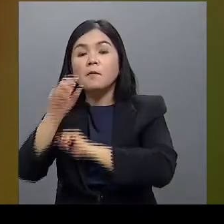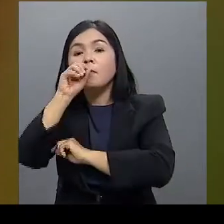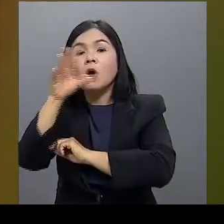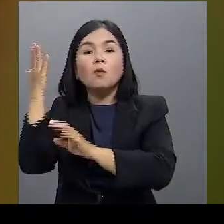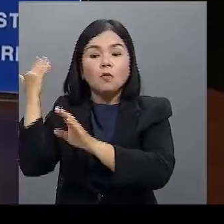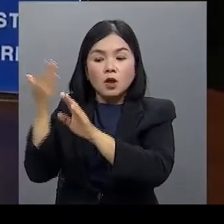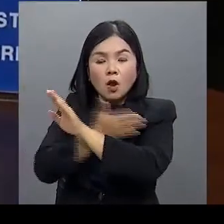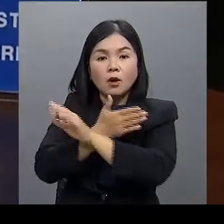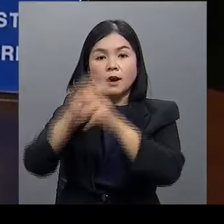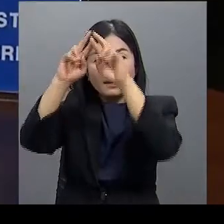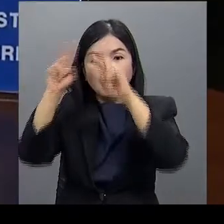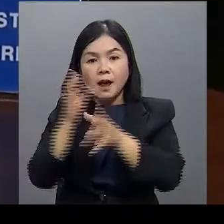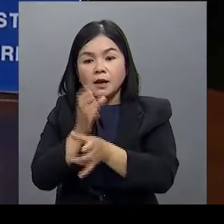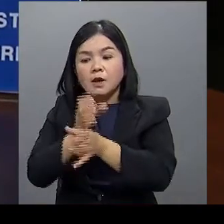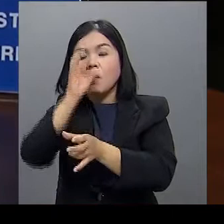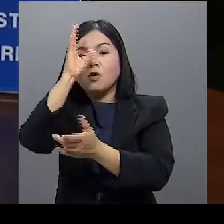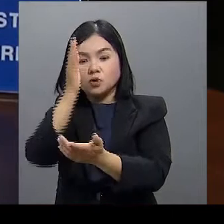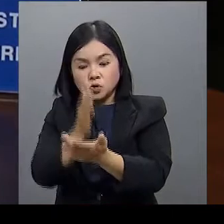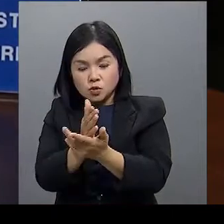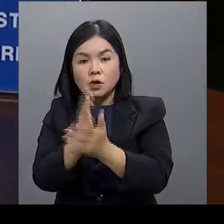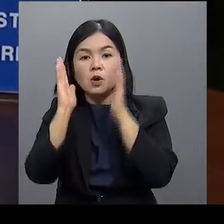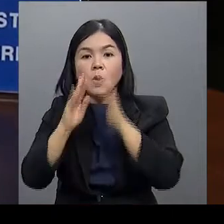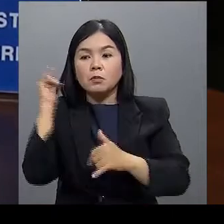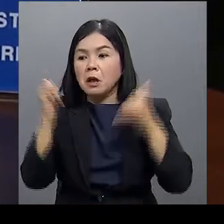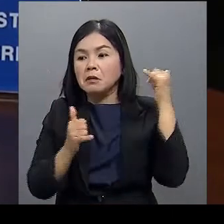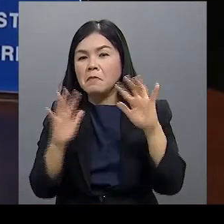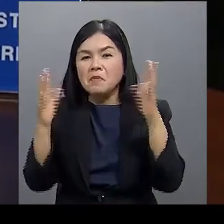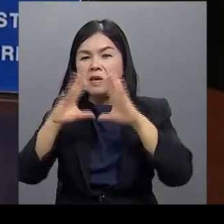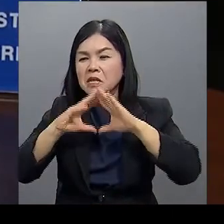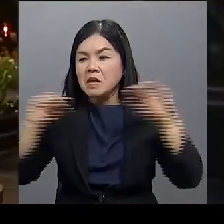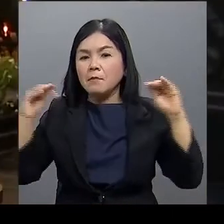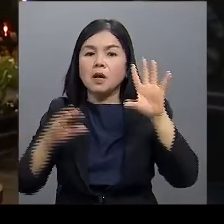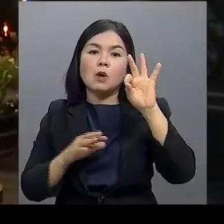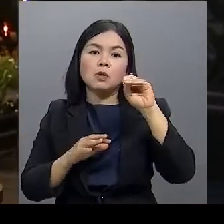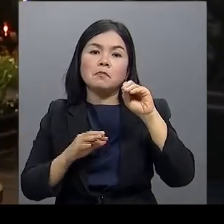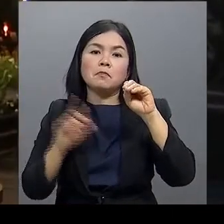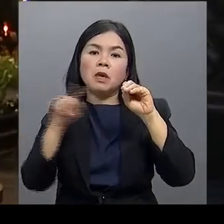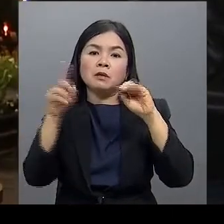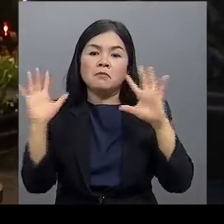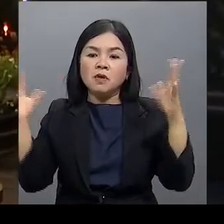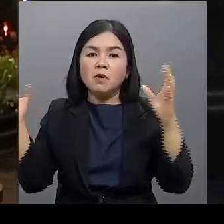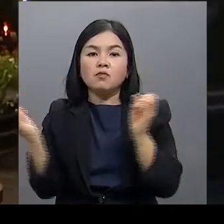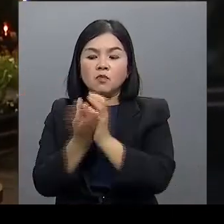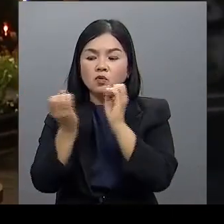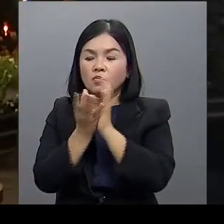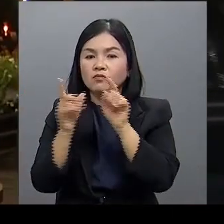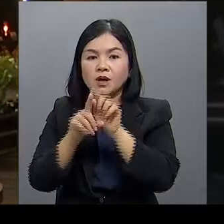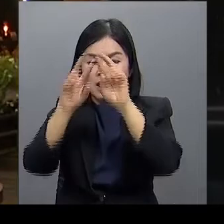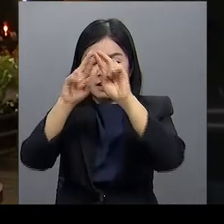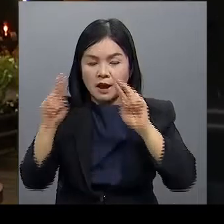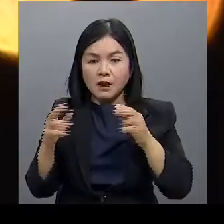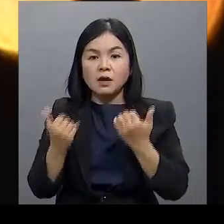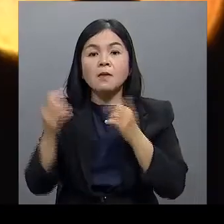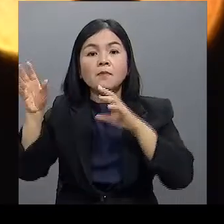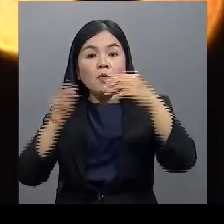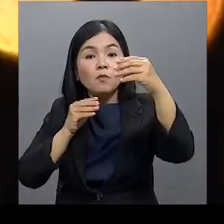องดื่มที่มีแอลกอฮอล์ลูกค้าหายไปเยอะนะคะร้อยละ90ซึ่งได้รับผลกระทบอย่างมากหลังจากมีการผ่อนคลายมาตรการก็เล